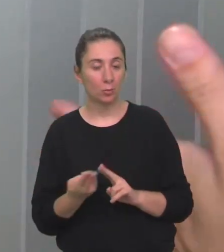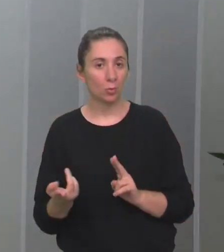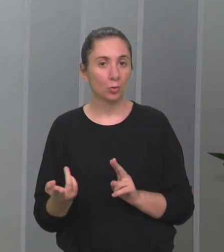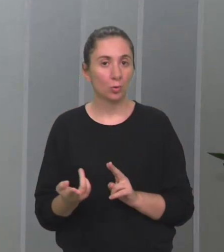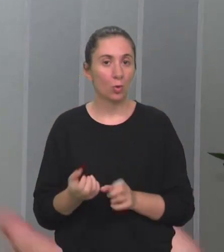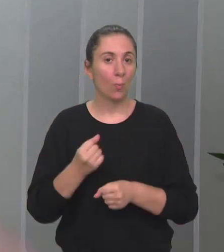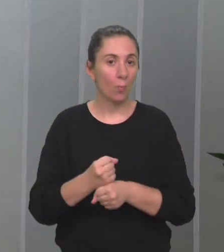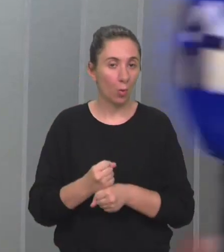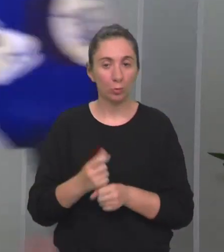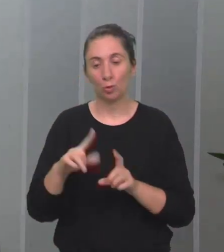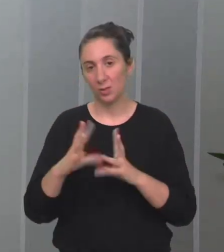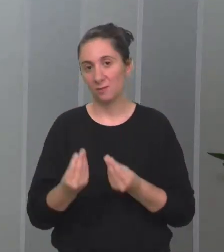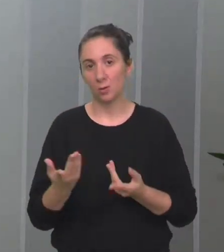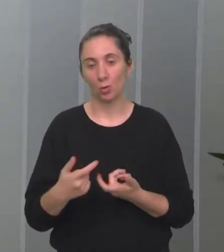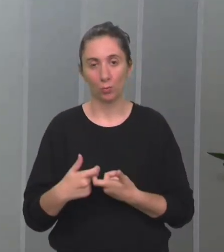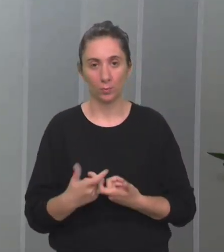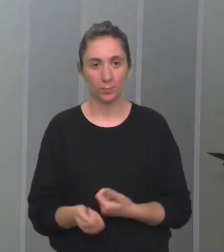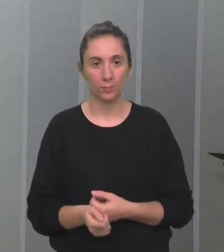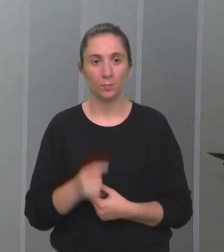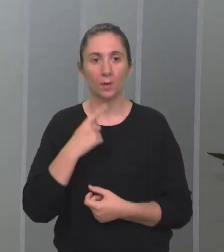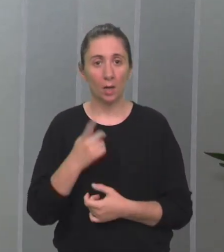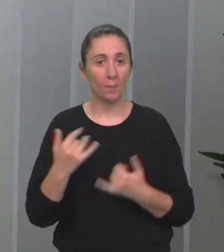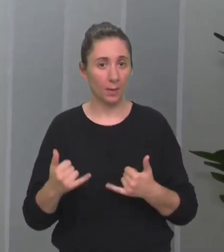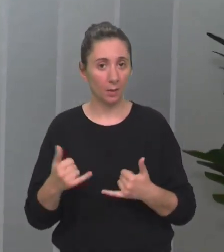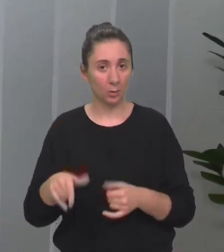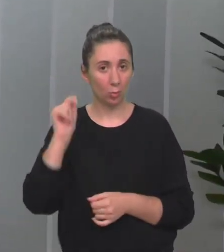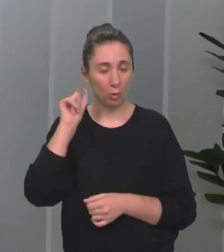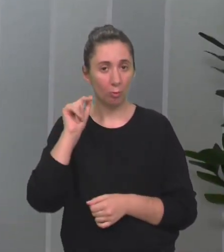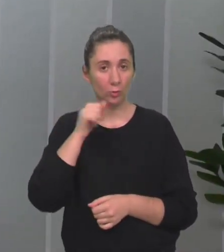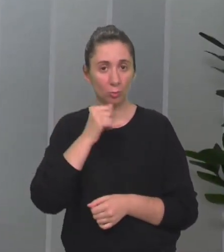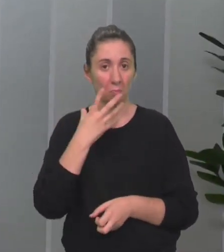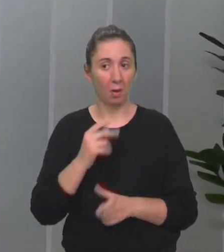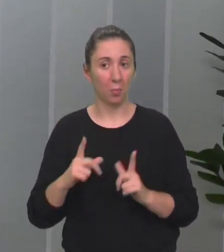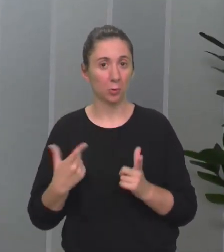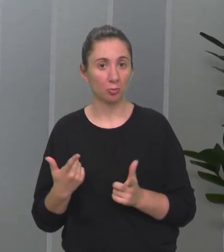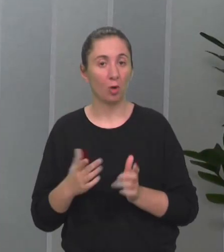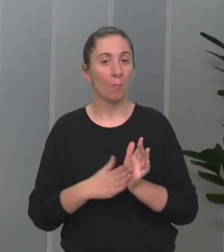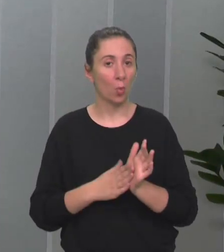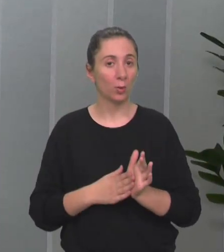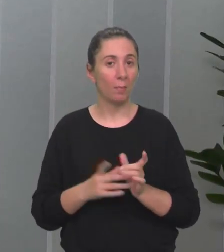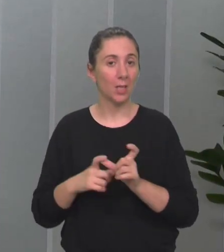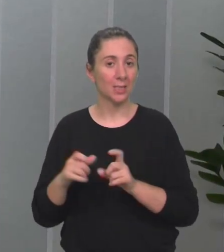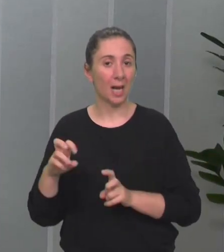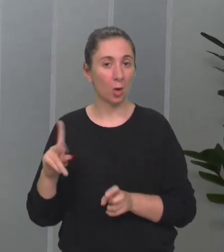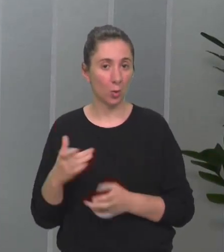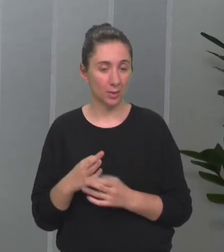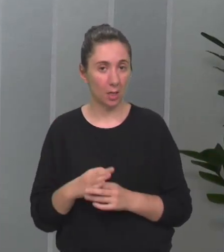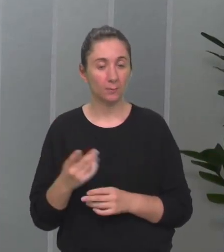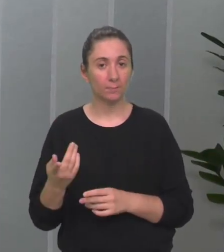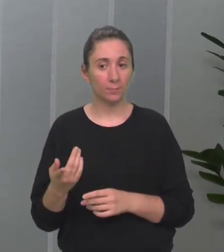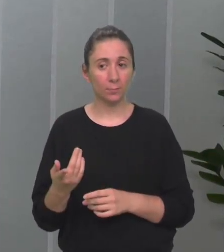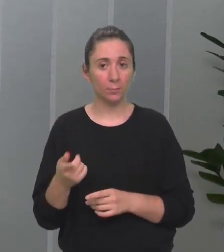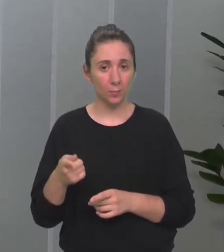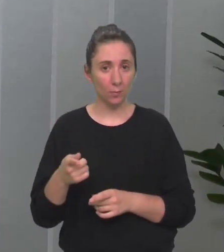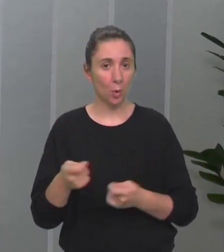susrećeš, podrškom i sve ono što ide? Pa rekla bih da je danas u Karlovačkoj županiji lijepo živjeti sa multiplom sklerozom, zato što